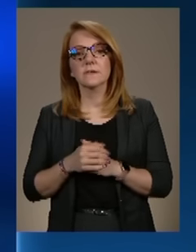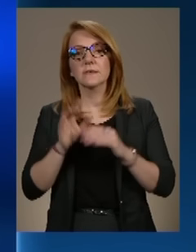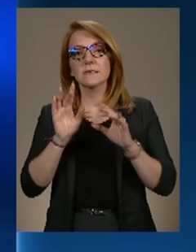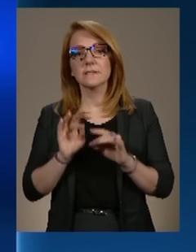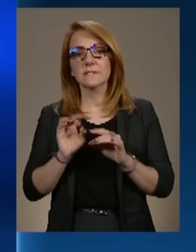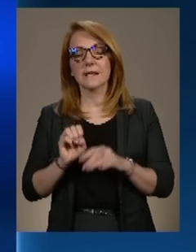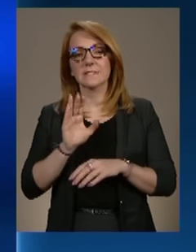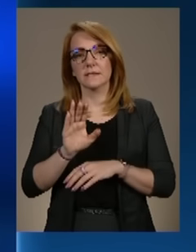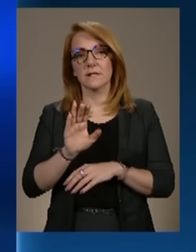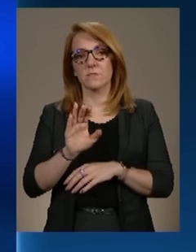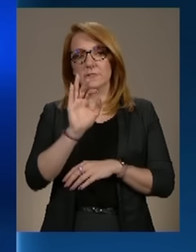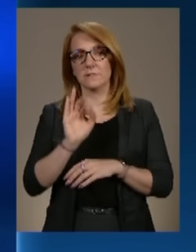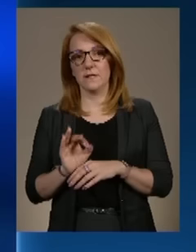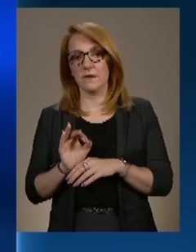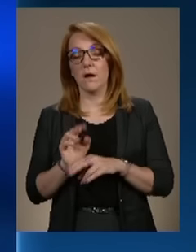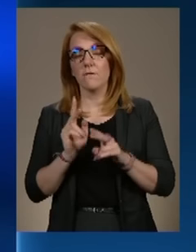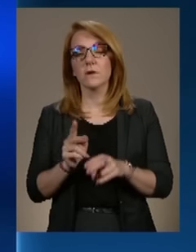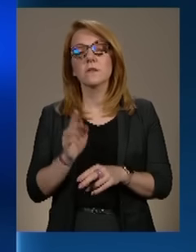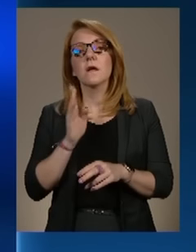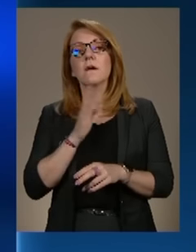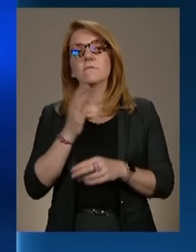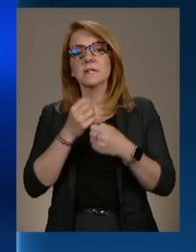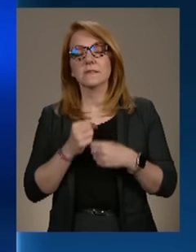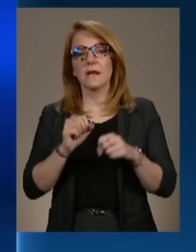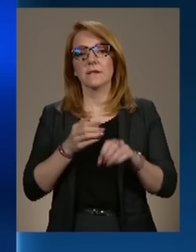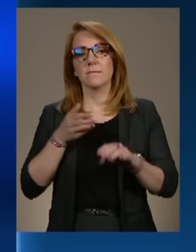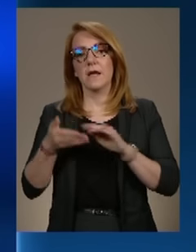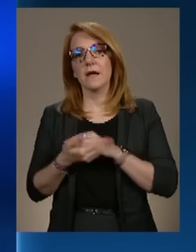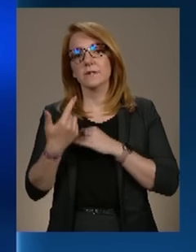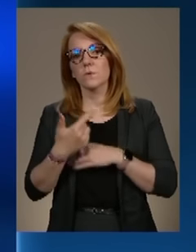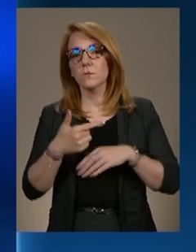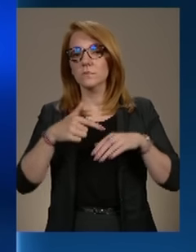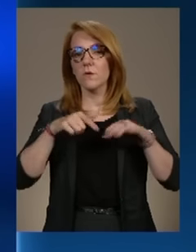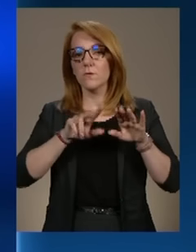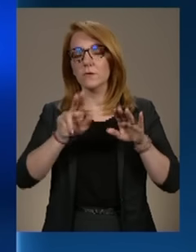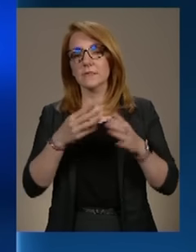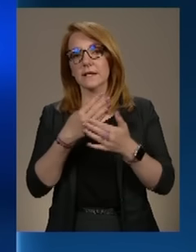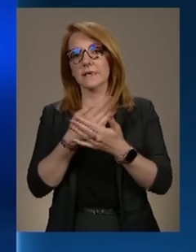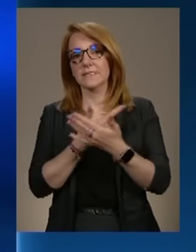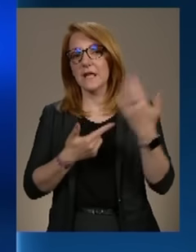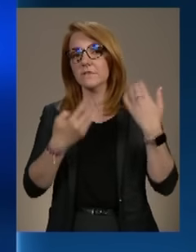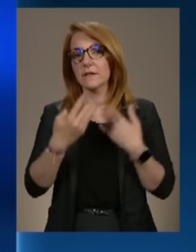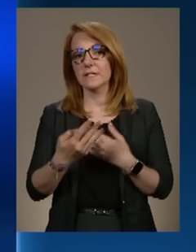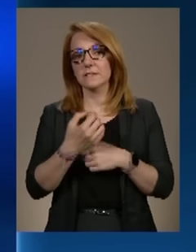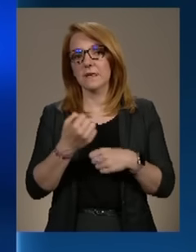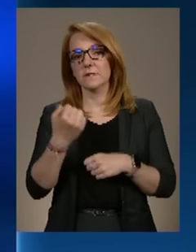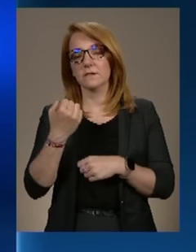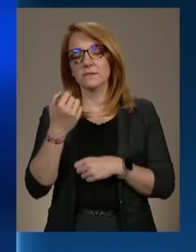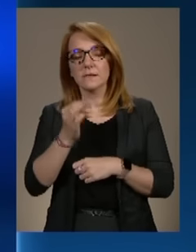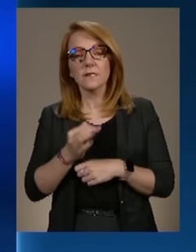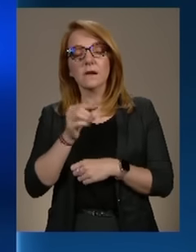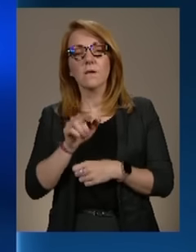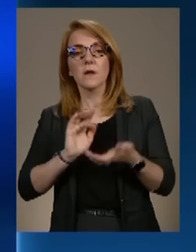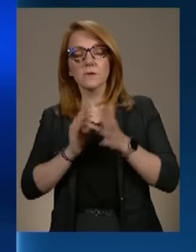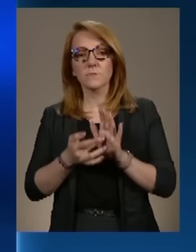bírnak jelen helyzetben és ugye a fidesz kdm eh helyett 278,74 sz%-kal ami azt mutatja